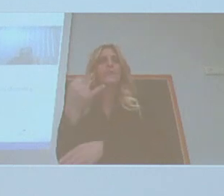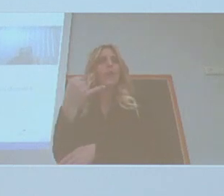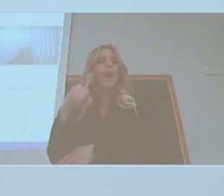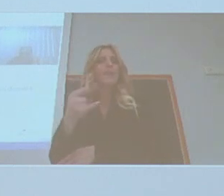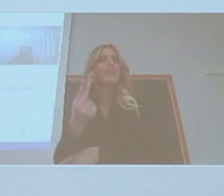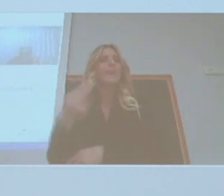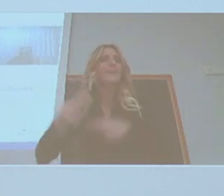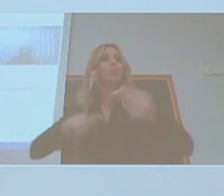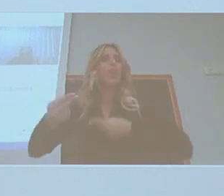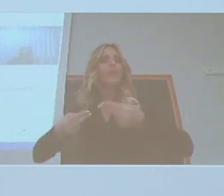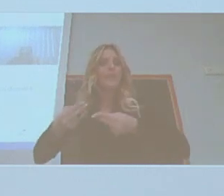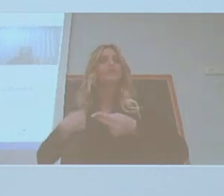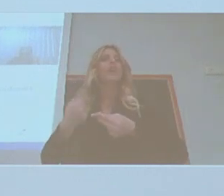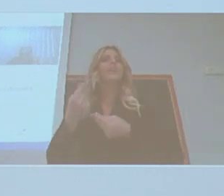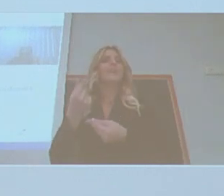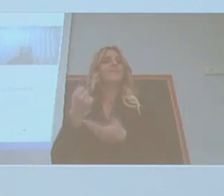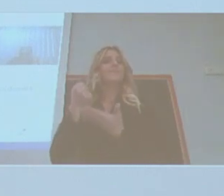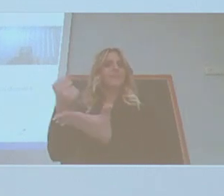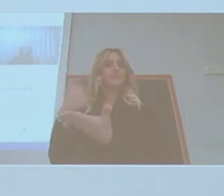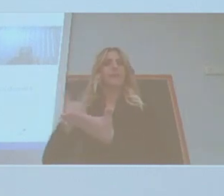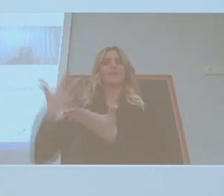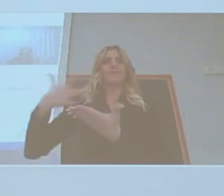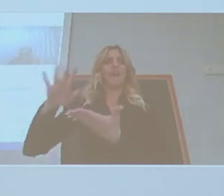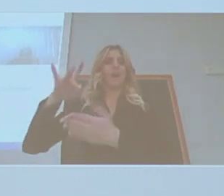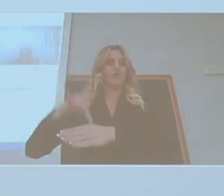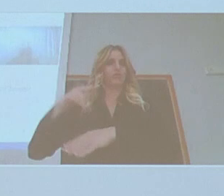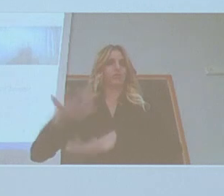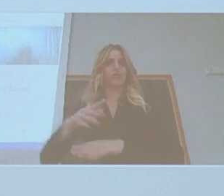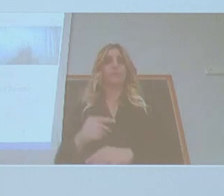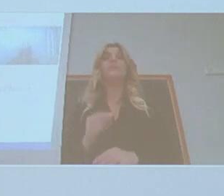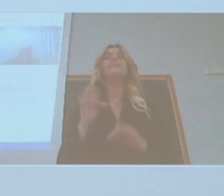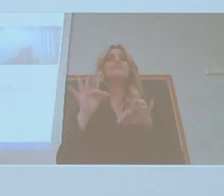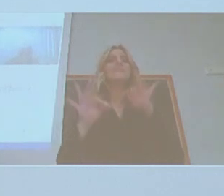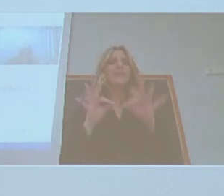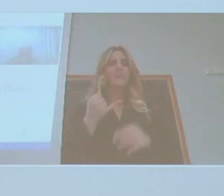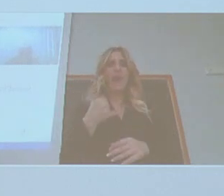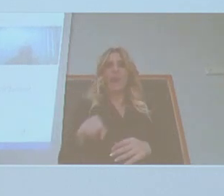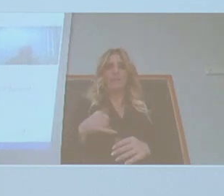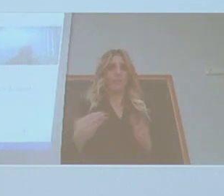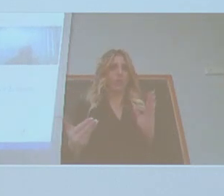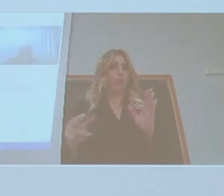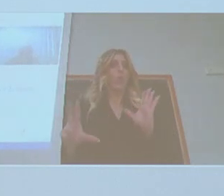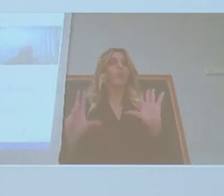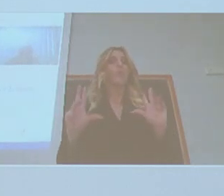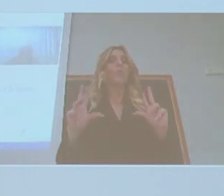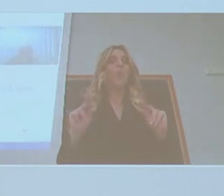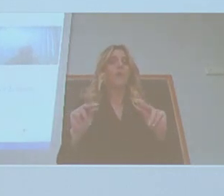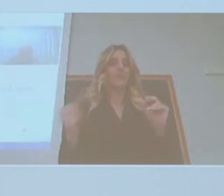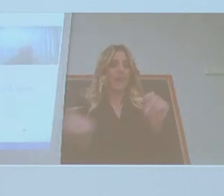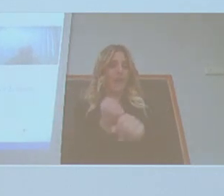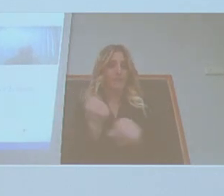rendicontazione degli investimenti effettuati. Nuovi quindi lavori. Ancora da questo